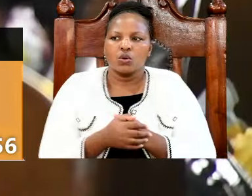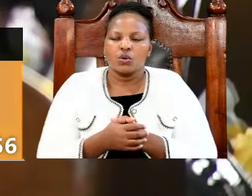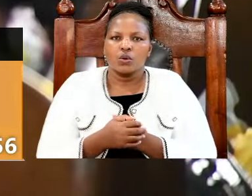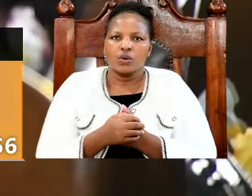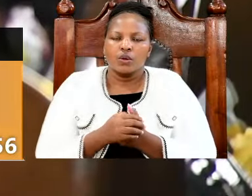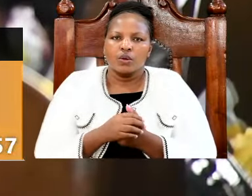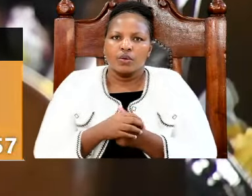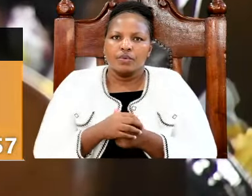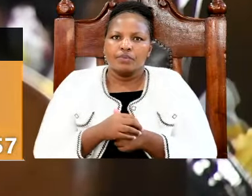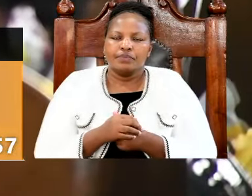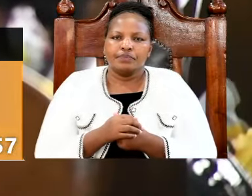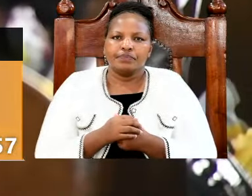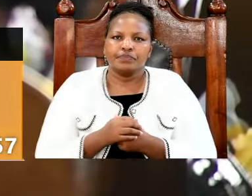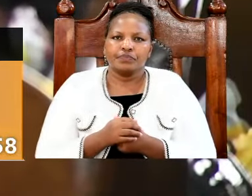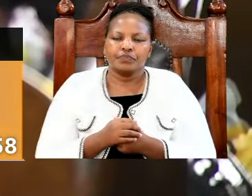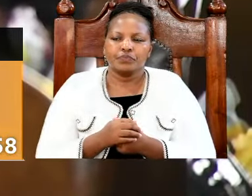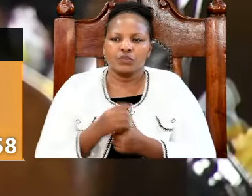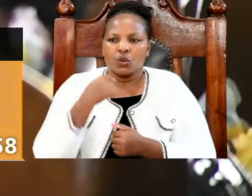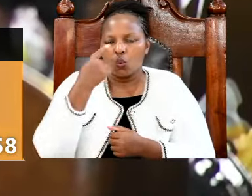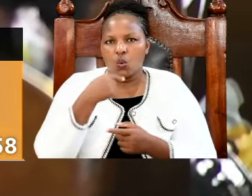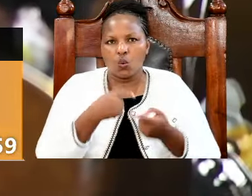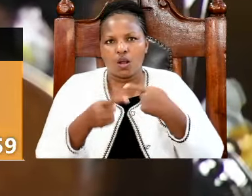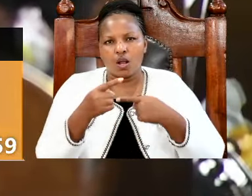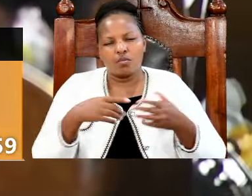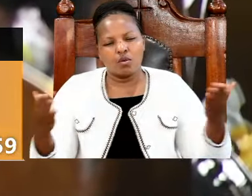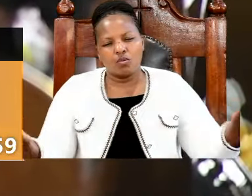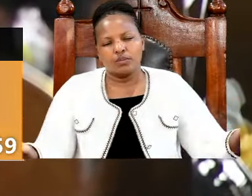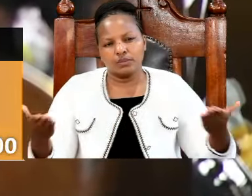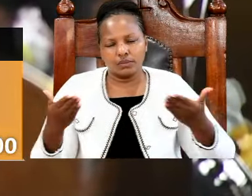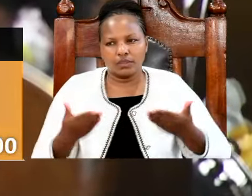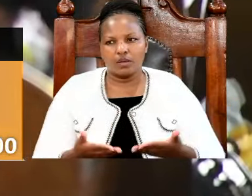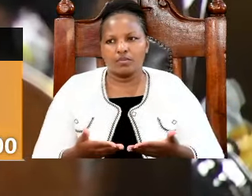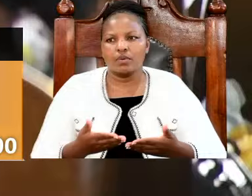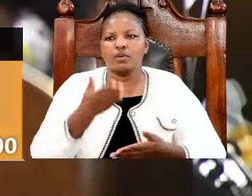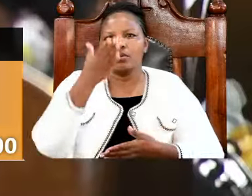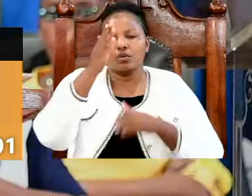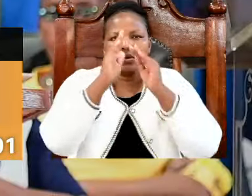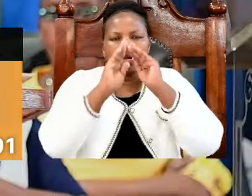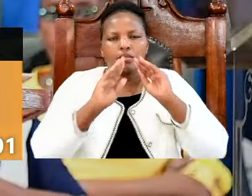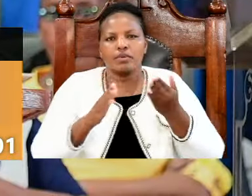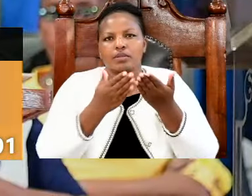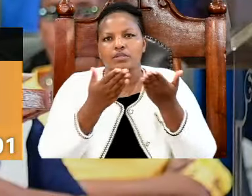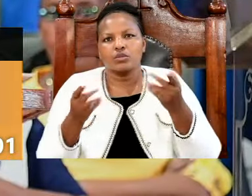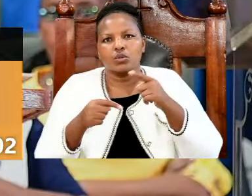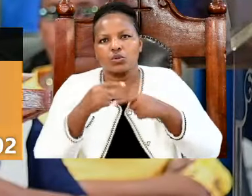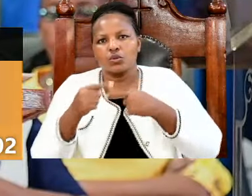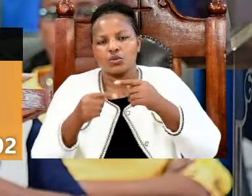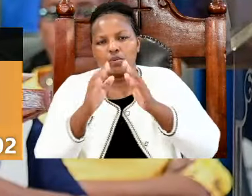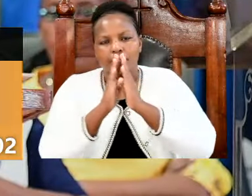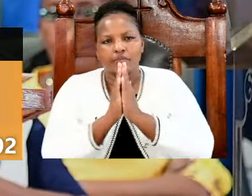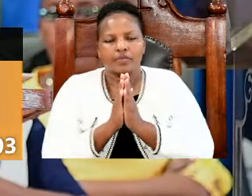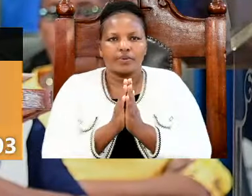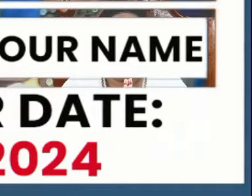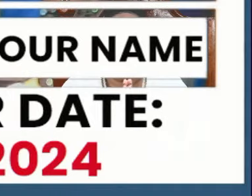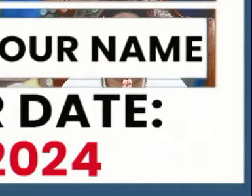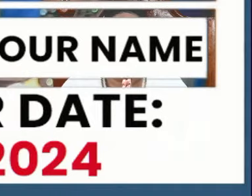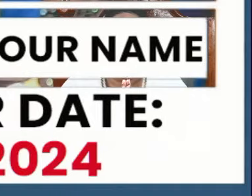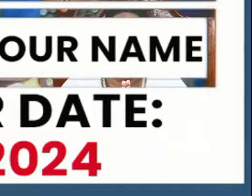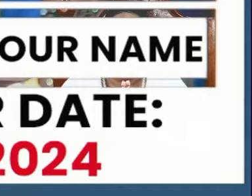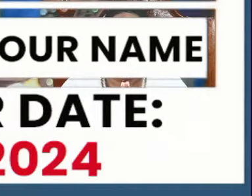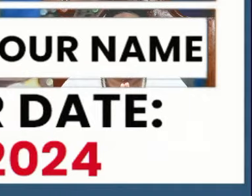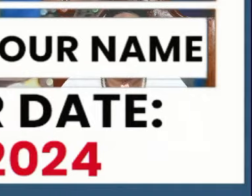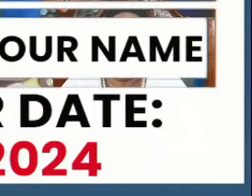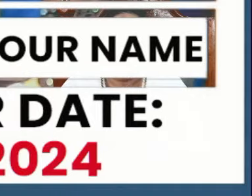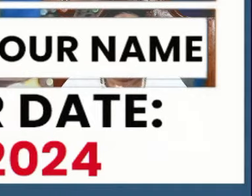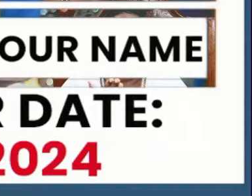kazi. Na kwa wale watahudhuria, karibu sana, Mungu awabariki, na tuendelee pia kumuombea. Na kwa sababu kuna